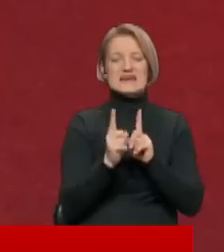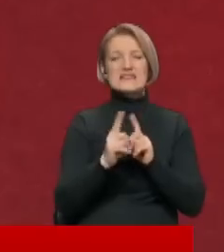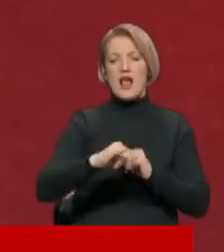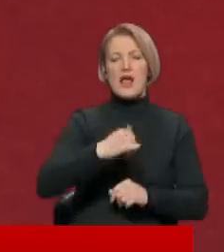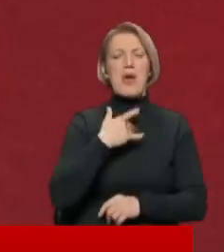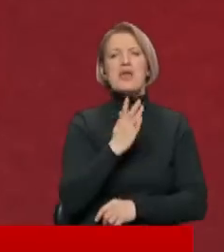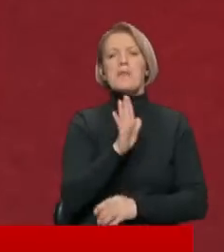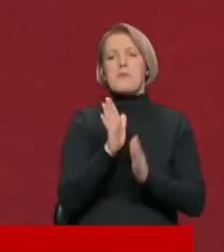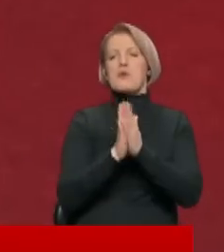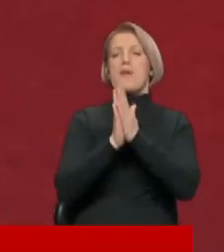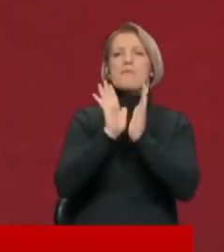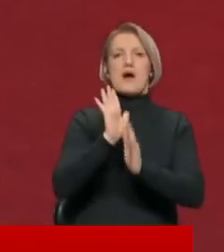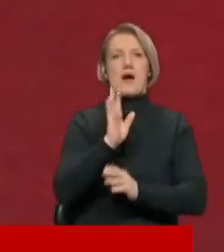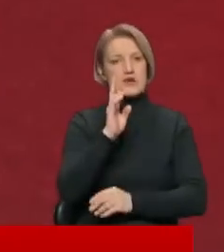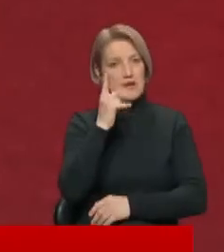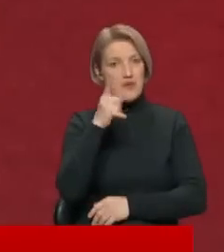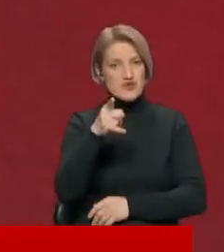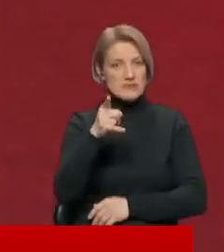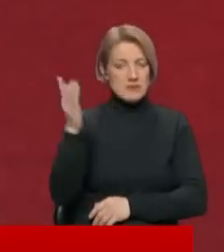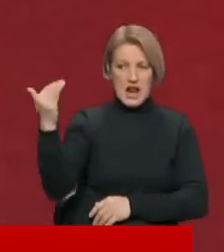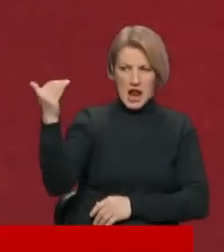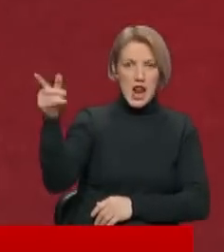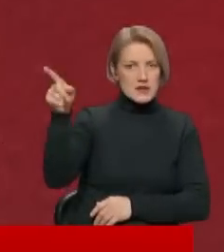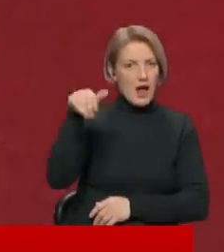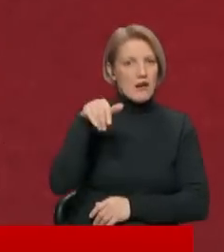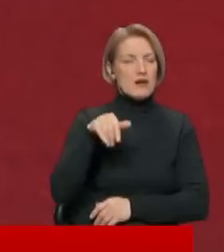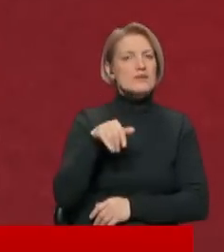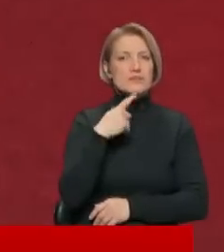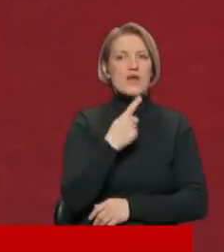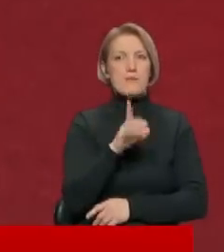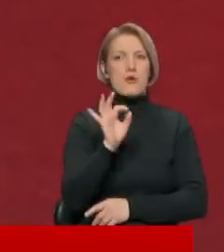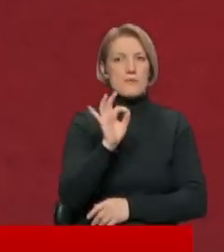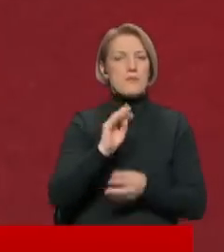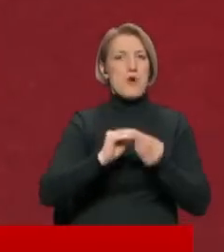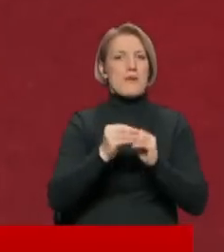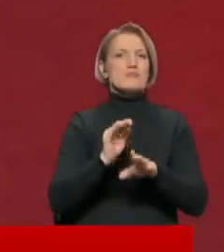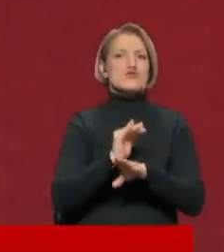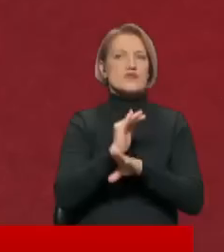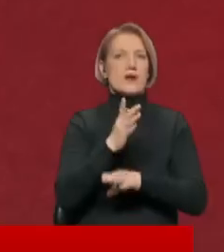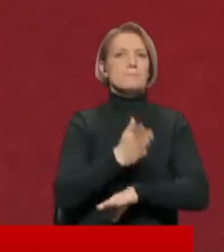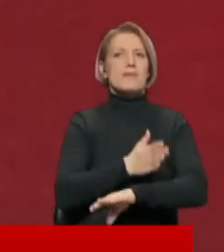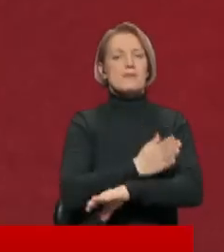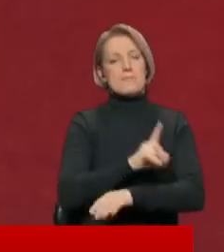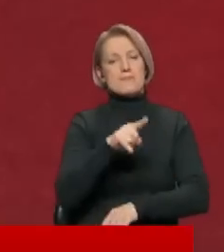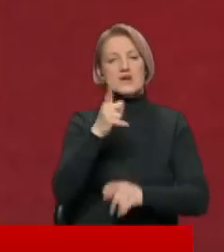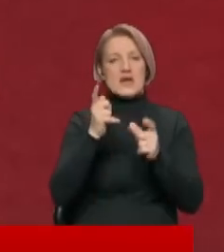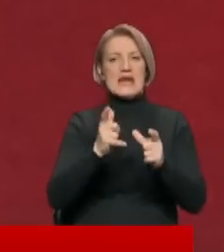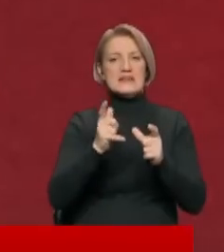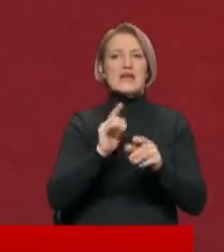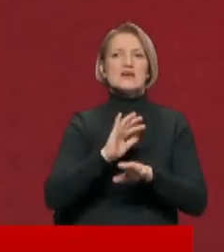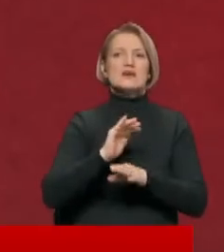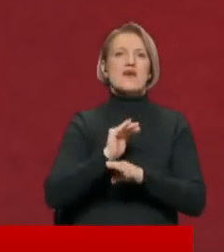gidemem Kusura bakma ama yabancı gel gel sen gel diye böyle bir problem yaşanıyor memleketin başka yerinde de